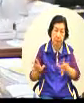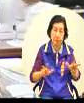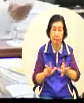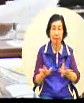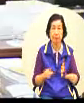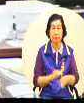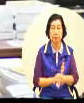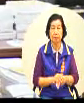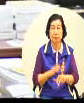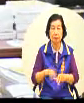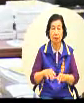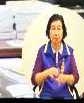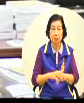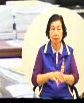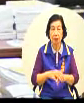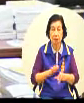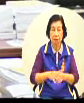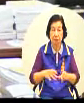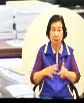很像地瓜。